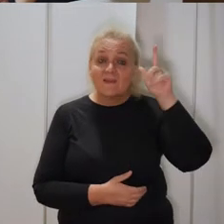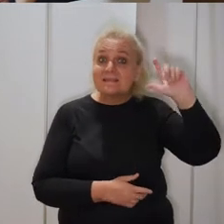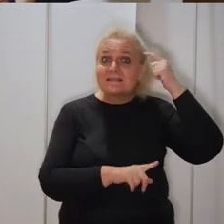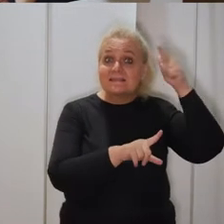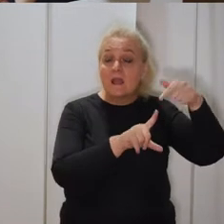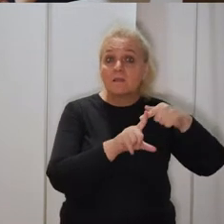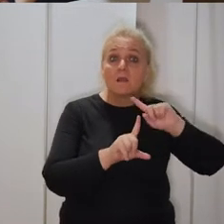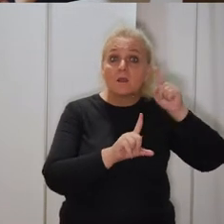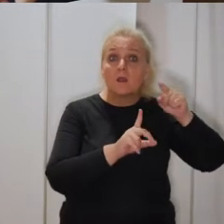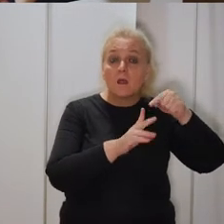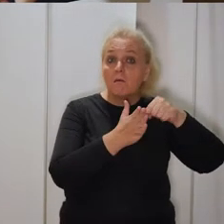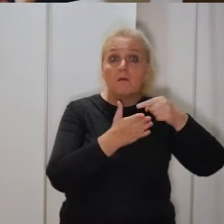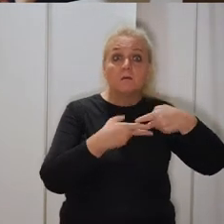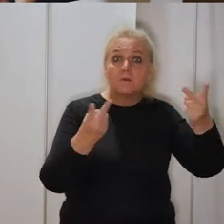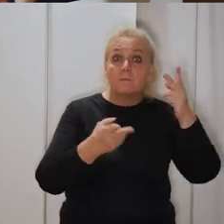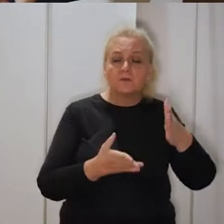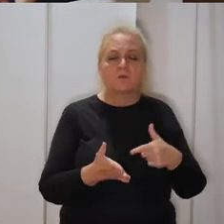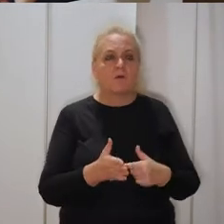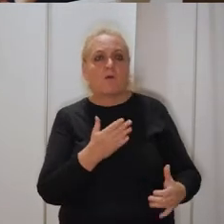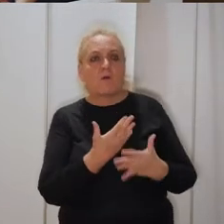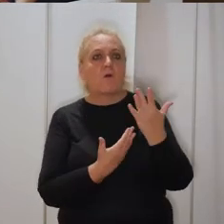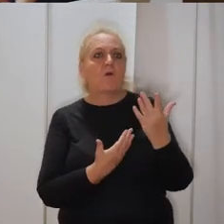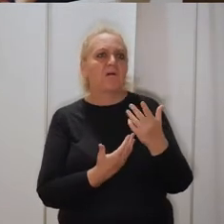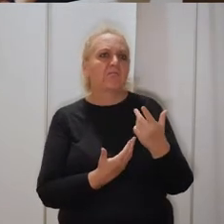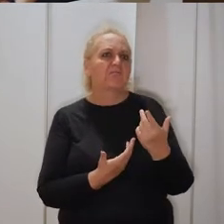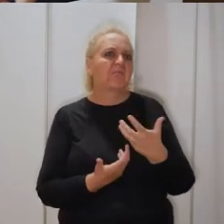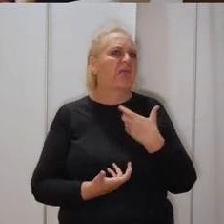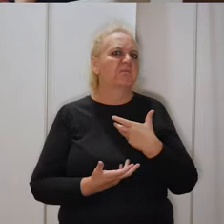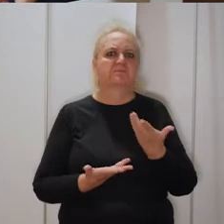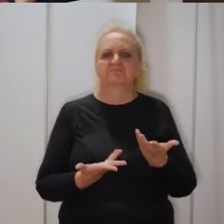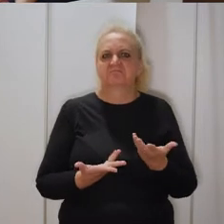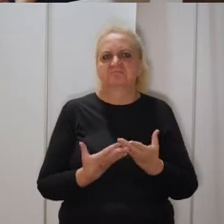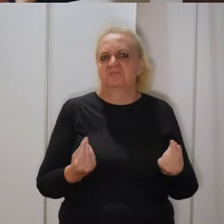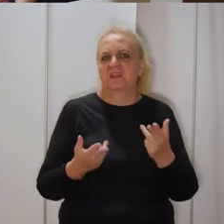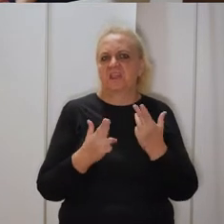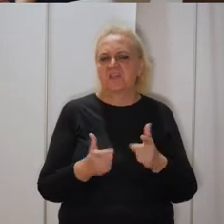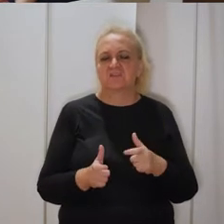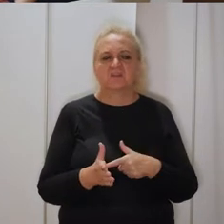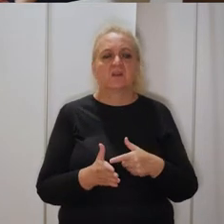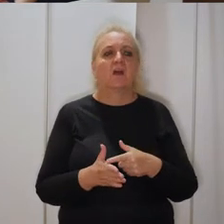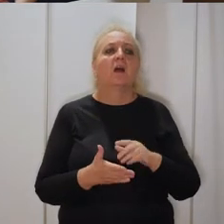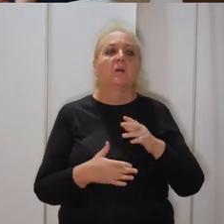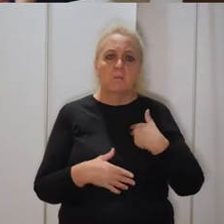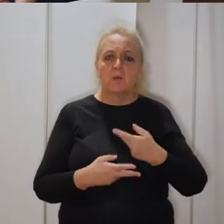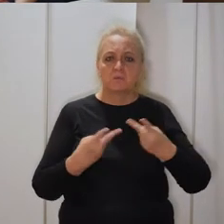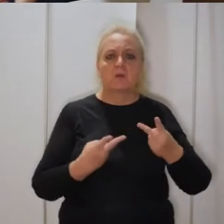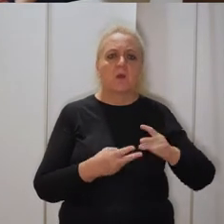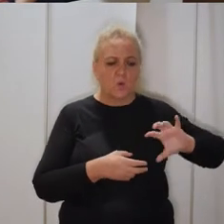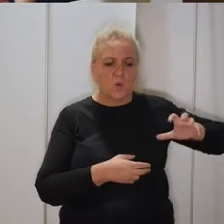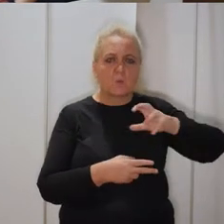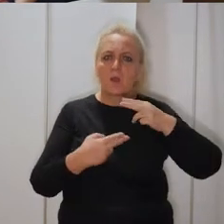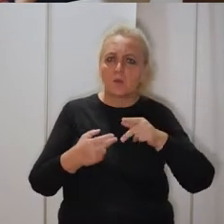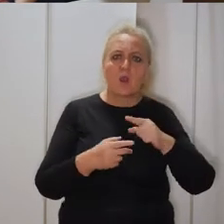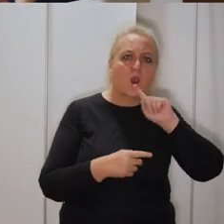podobny komiks. I okazało się, że tych emocji zupełnie nie było, a wrzucałam informacje na kilka grup komiksowych. Pojawiło się